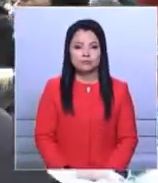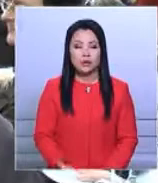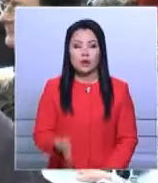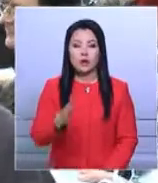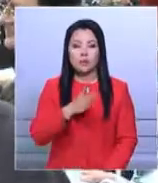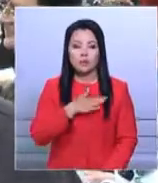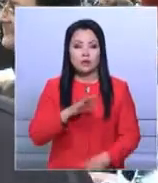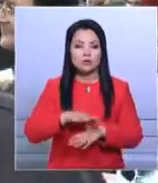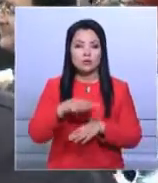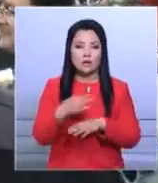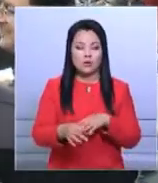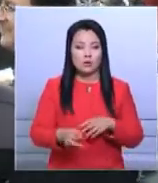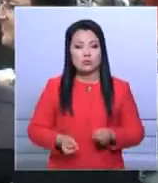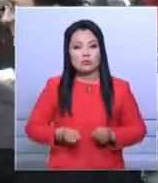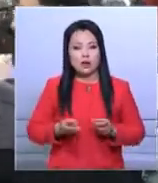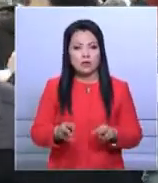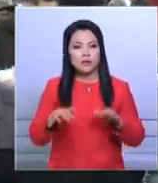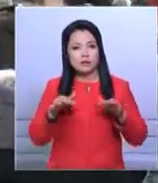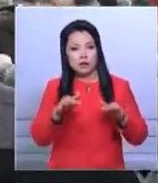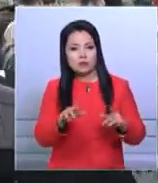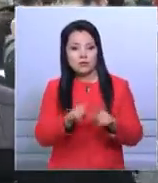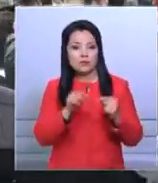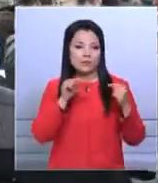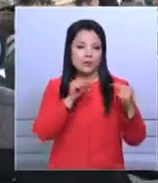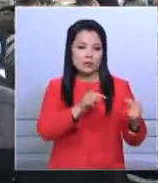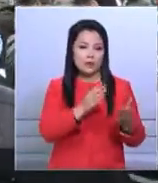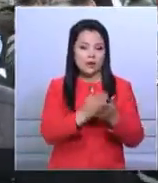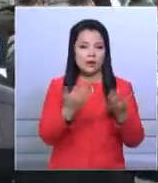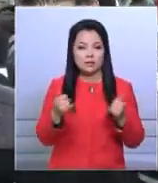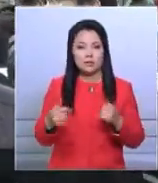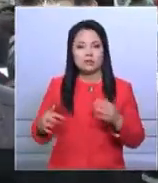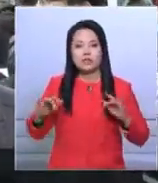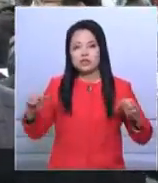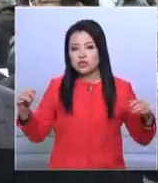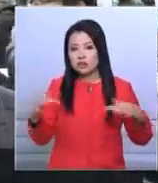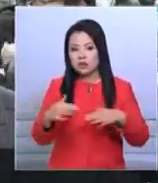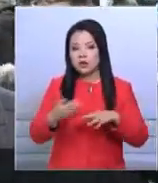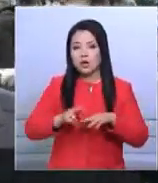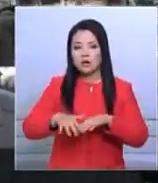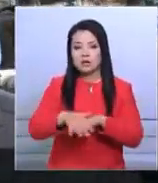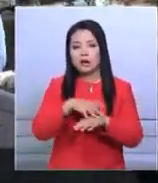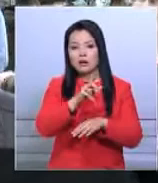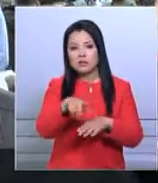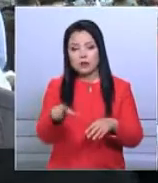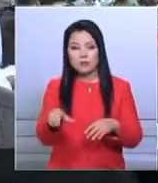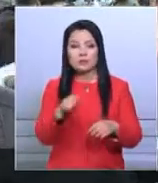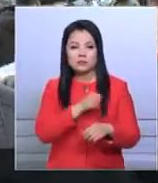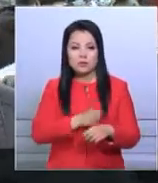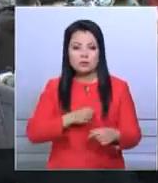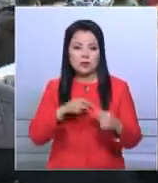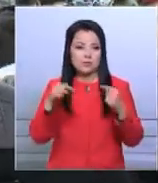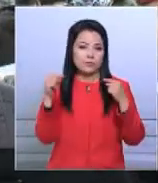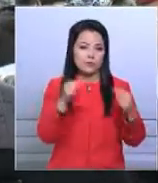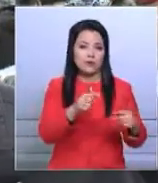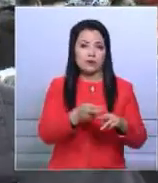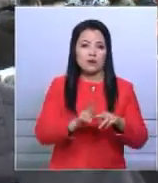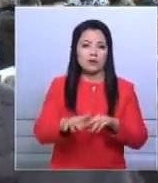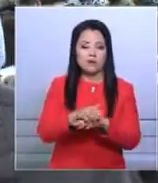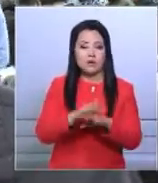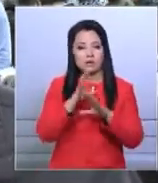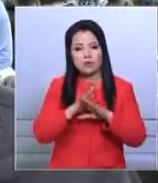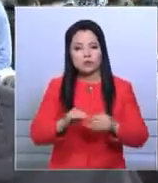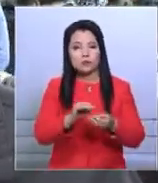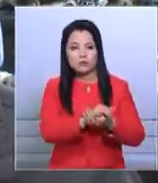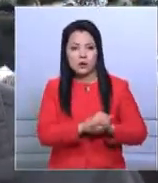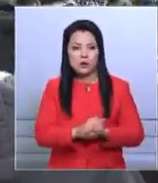Біз зұлымдық пен лаңкестікке қарсымыз, сол үшін де мұнда жиылып отырмыз. Қоғамымыздың ауыз бірлігі мен ынтымақтастығын сақтап қалғымыз келеді. Еуропалық